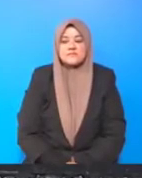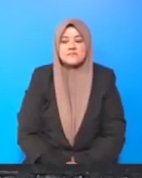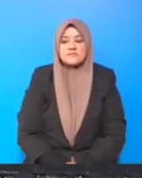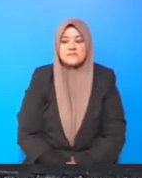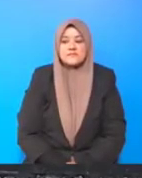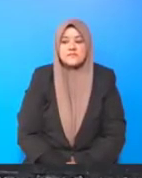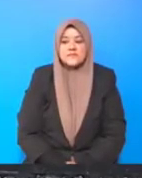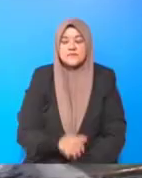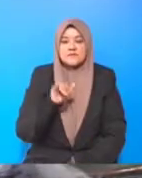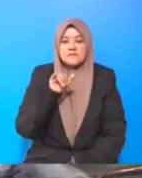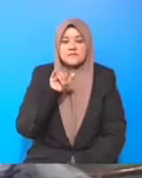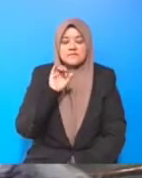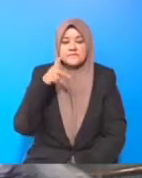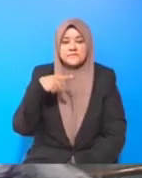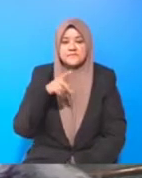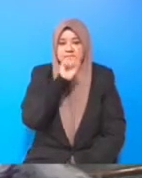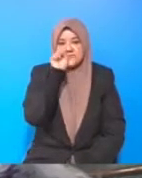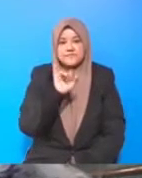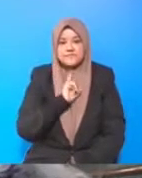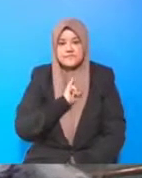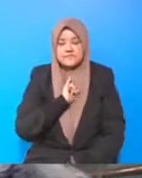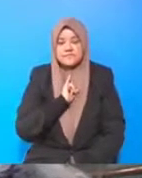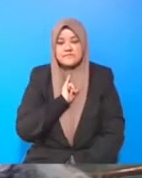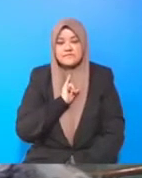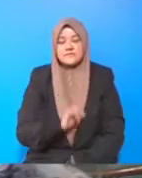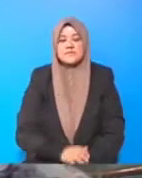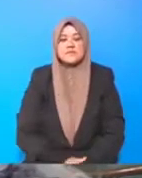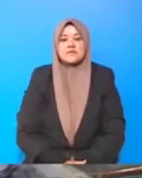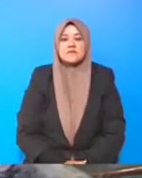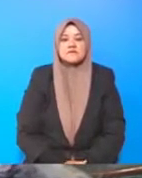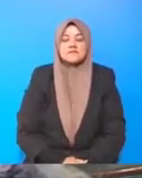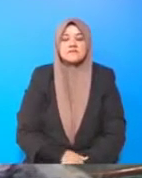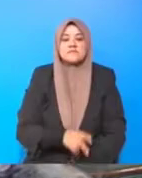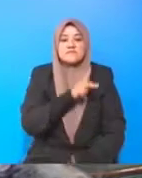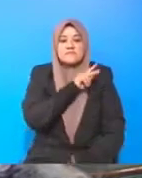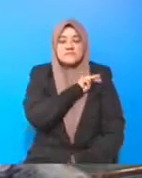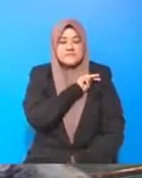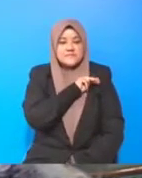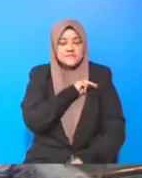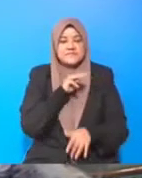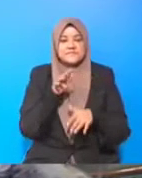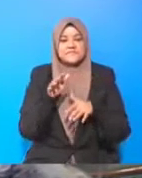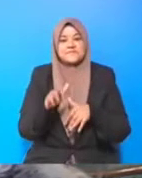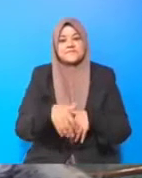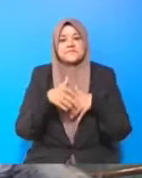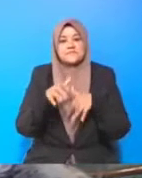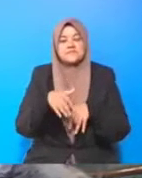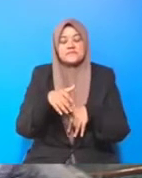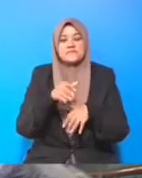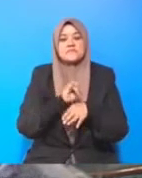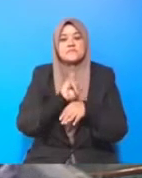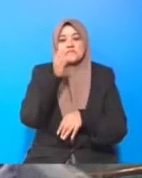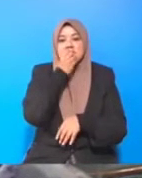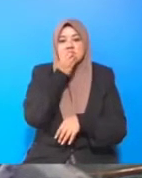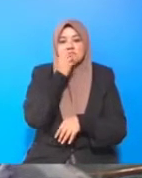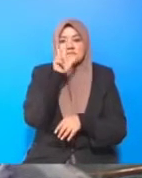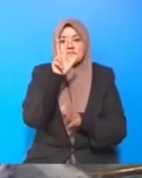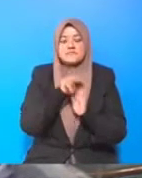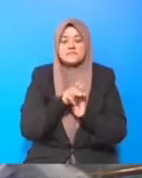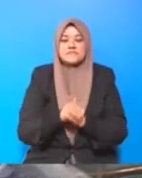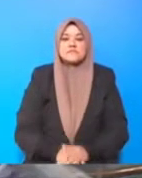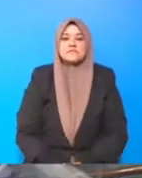Hai dan betul salat Sayang kedua film Menteri pertanian dan industri makanan untuk menjawabnya